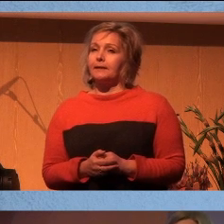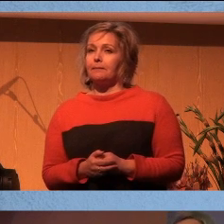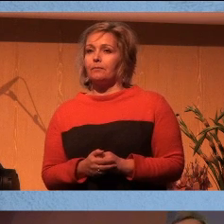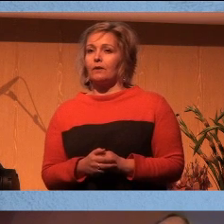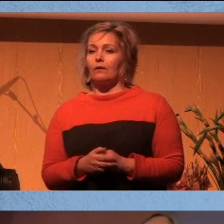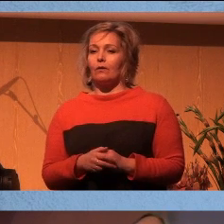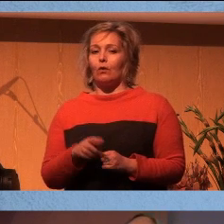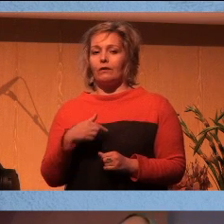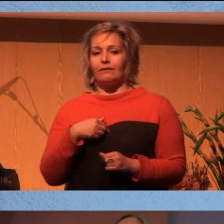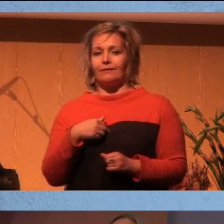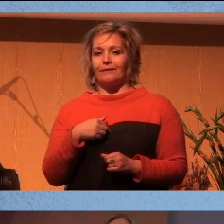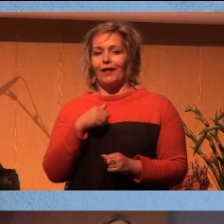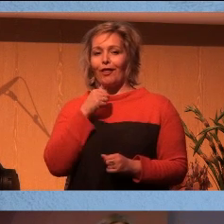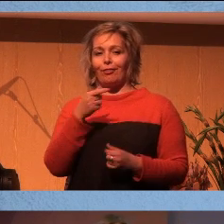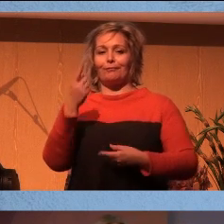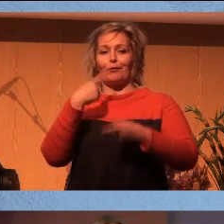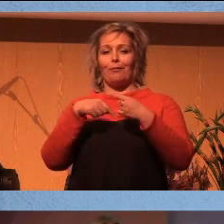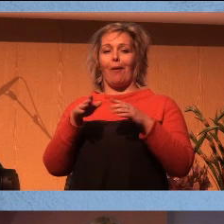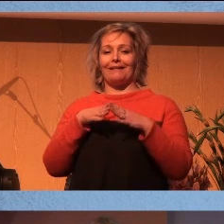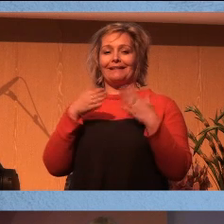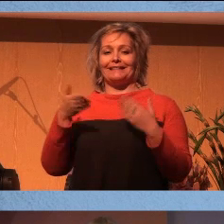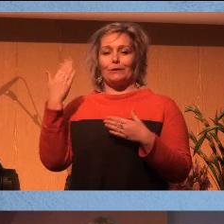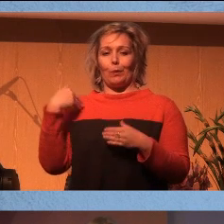Og igjen, da må vi hoppe også litt tilbake i historien.